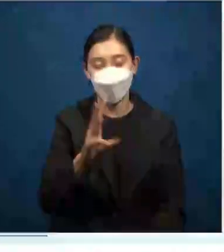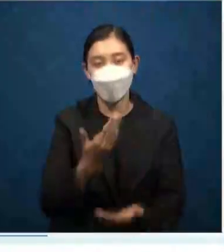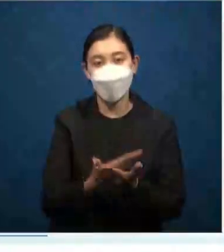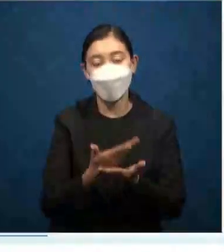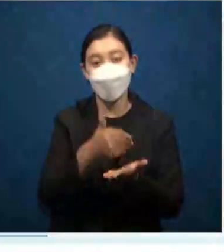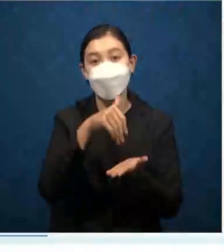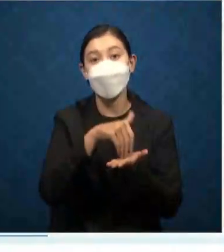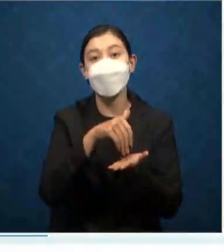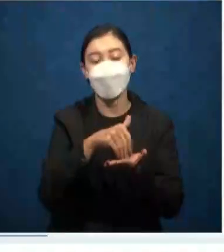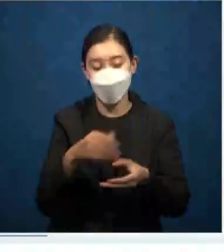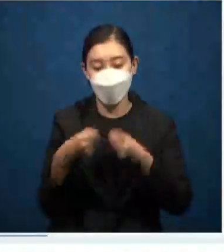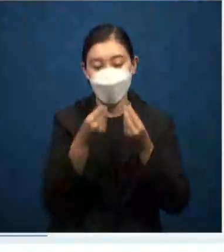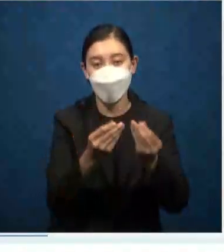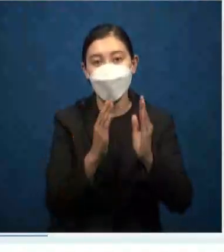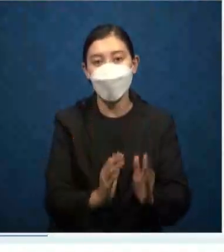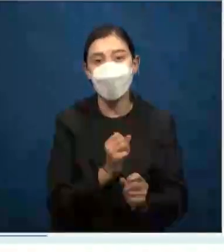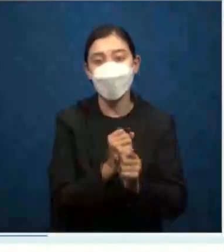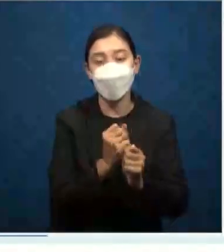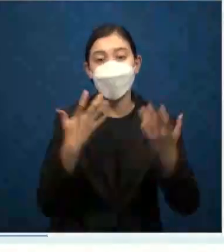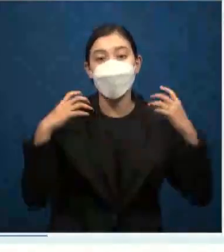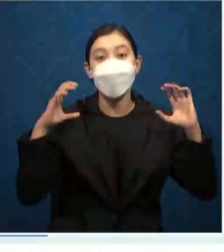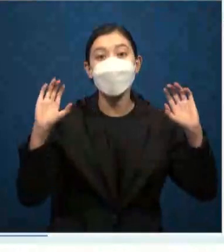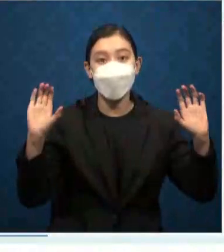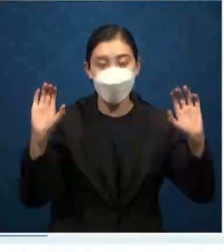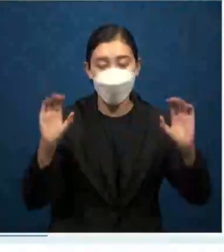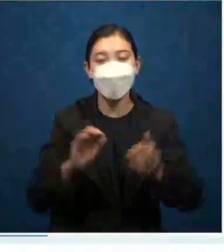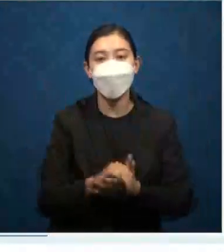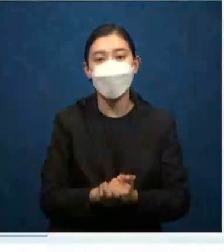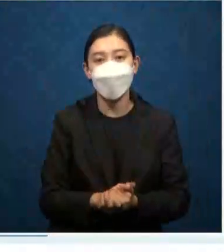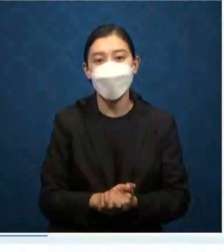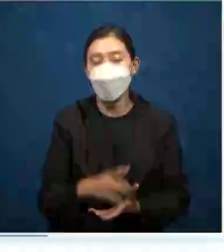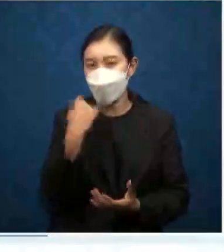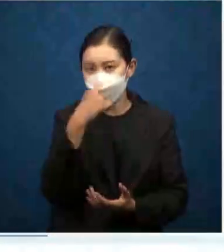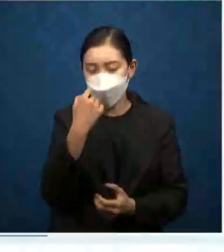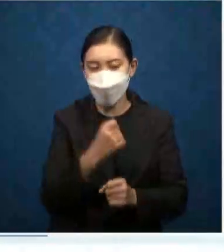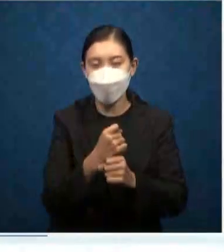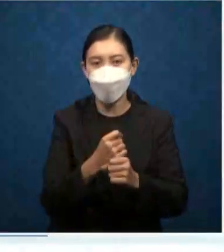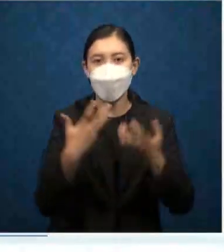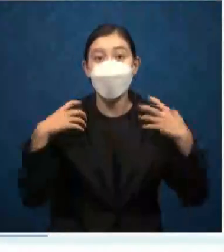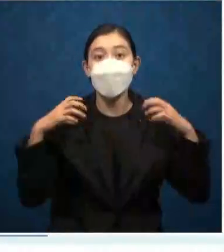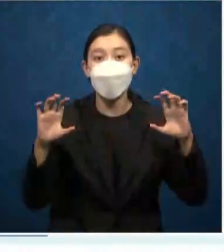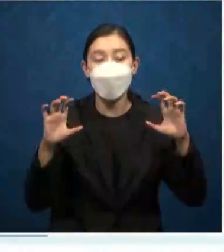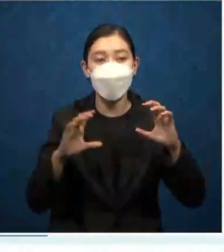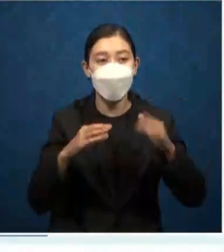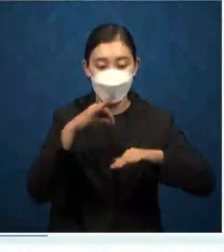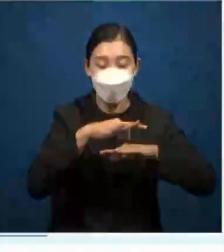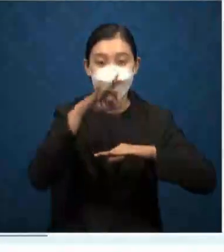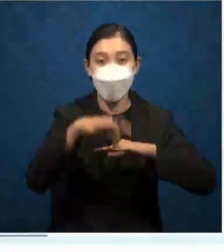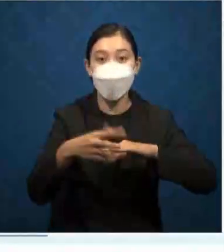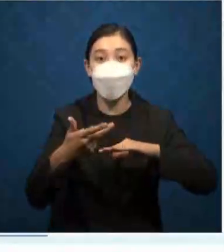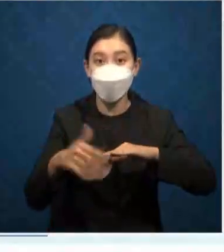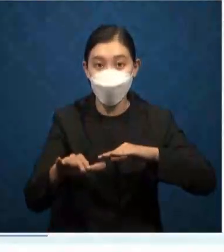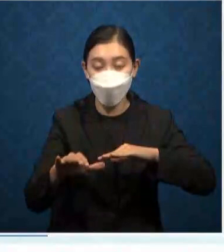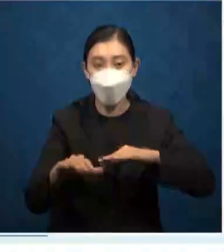ที่เป็นงบบุคลากรแน่นอนแล้วผูกพันนะครับพวกท่านใดที่เป็นใครการบำนาญซึ่งผมเองด้วยก็ใช้งบมันอยู่ต